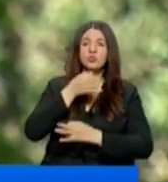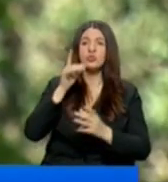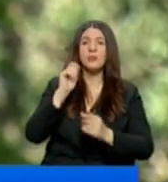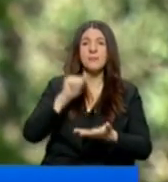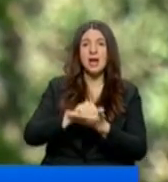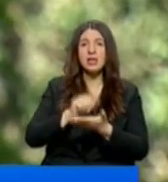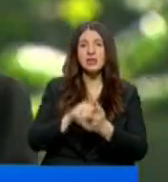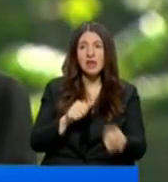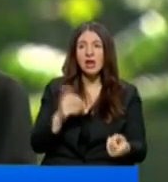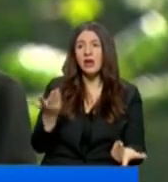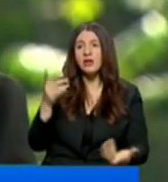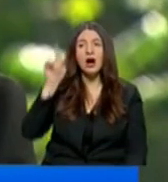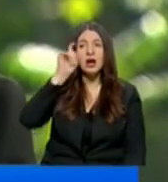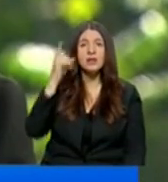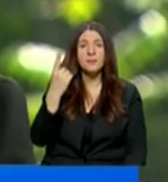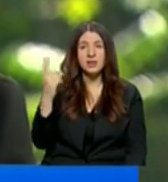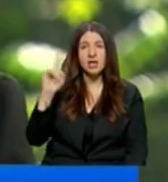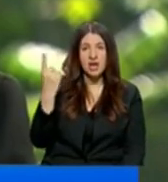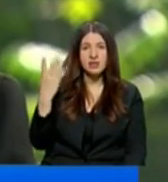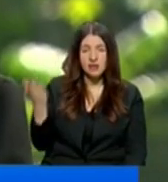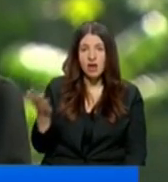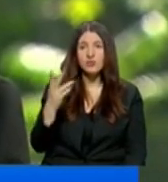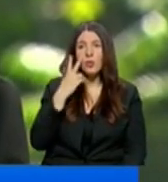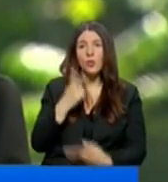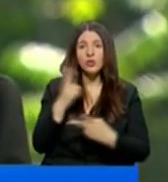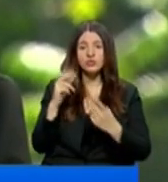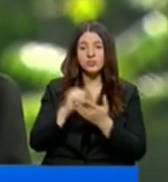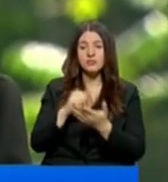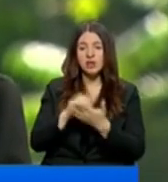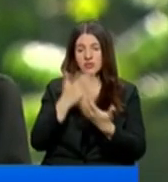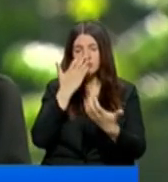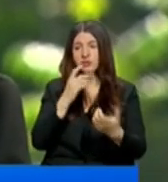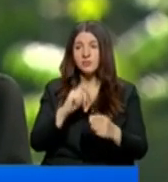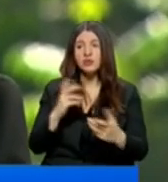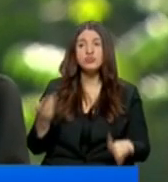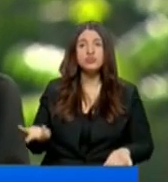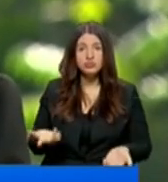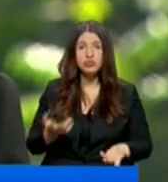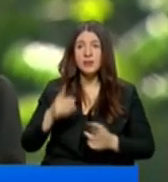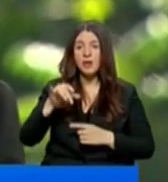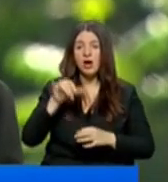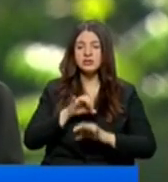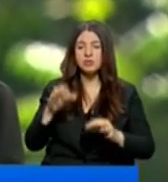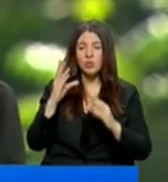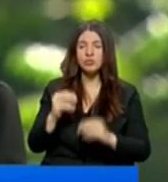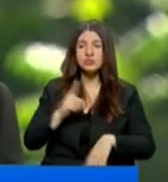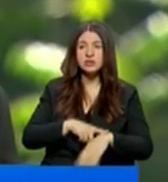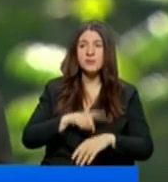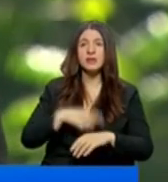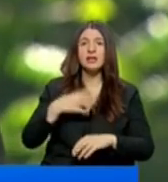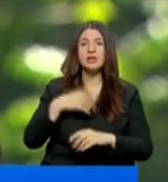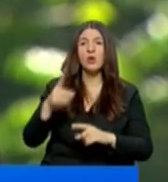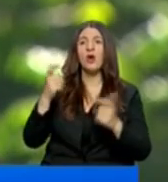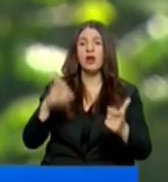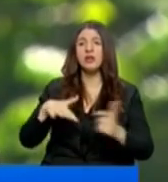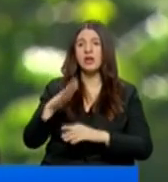medyadır. Dolayısıyla akıllı bir iktidar özgür bir medyayı savunur. Çünkü bir haksızlık olduğu zaman kendisinin o